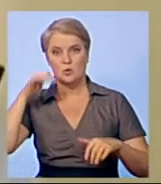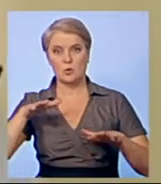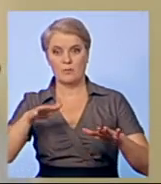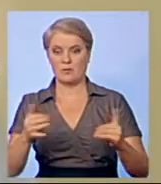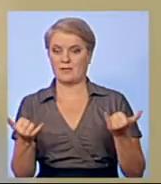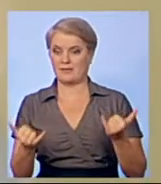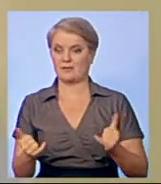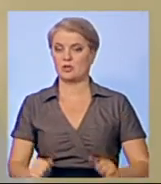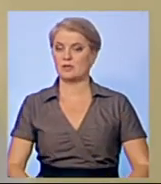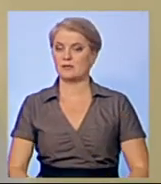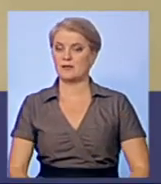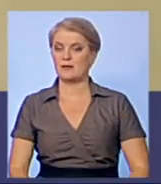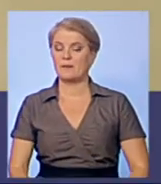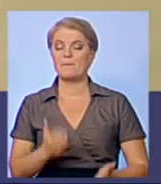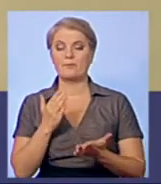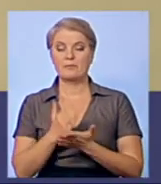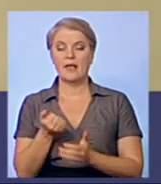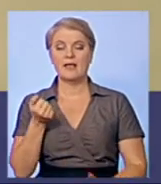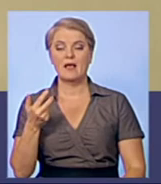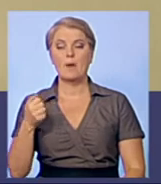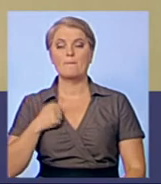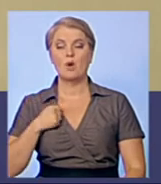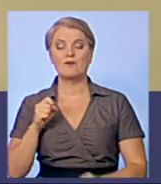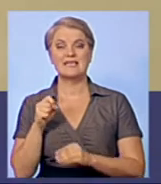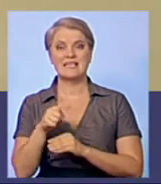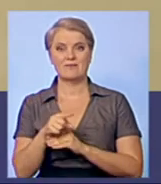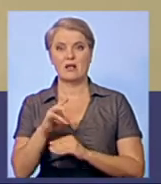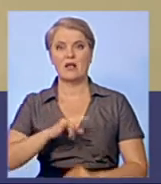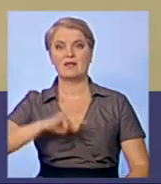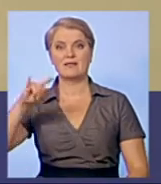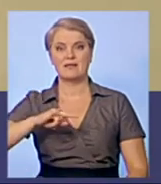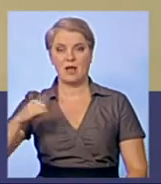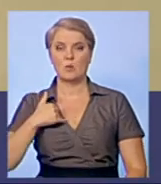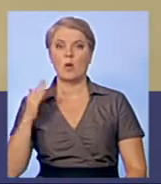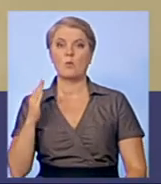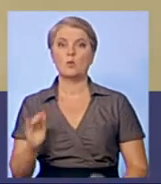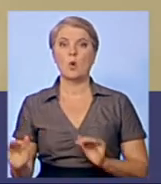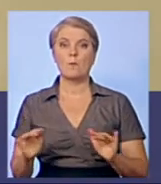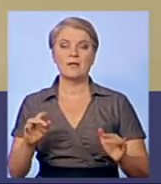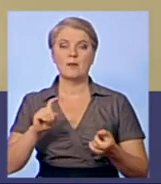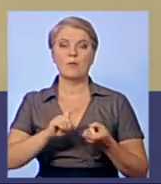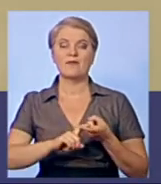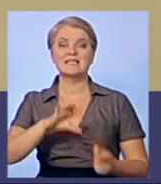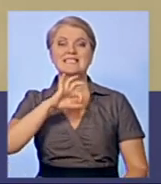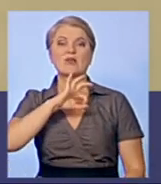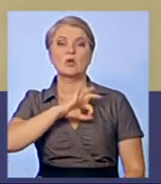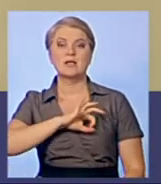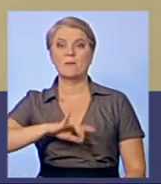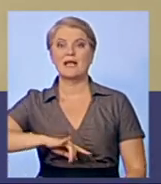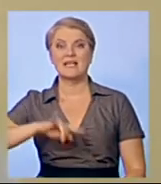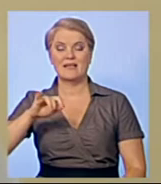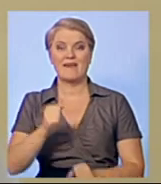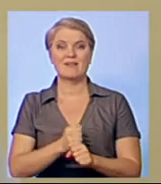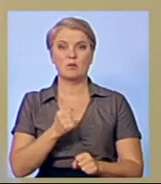час. Є кілька бойових завдань, які покладені на літаки. У нас будуть операції, пов'язані з використанням літаків. Вони будуть